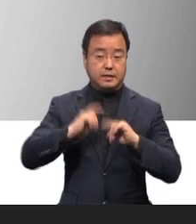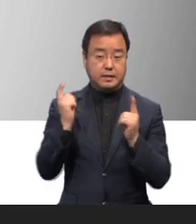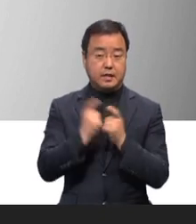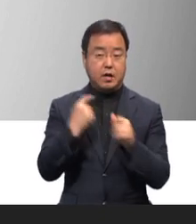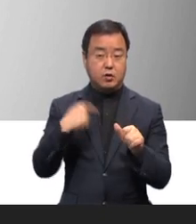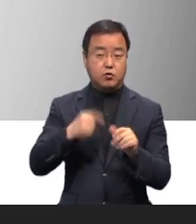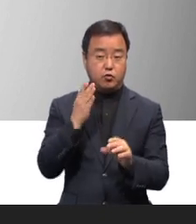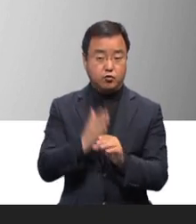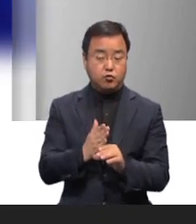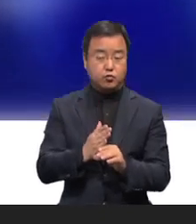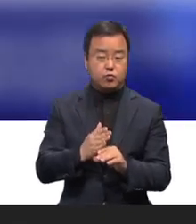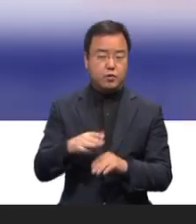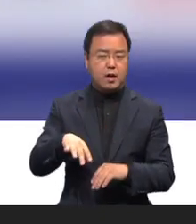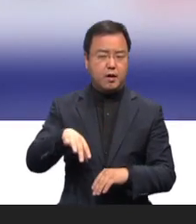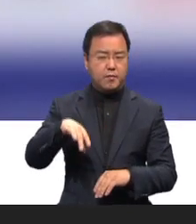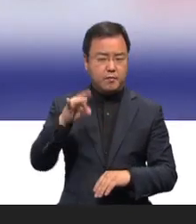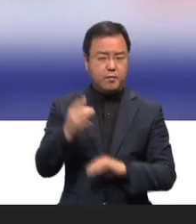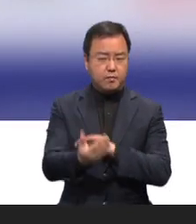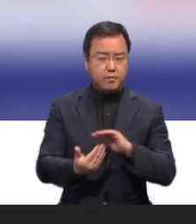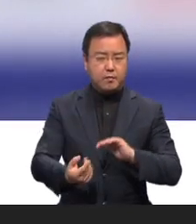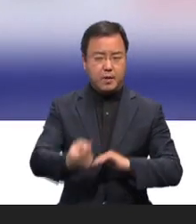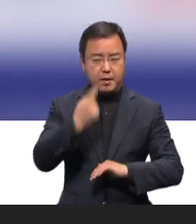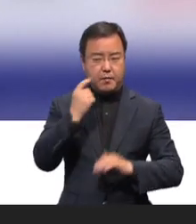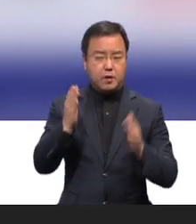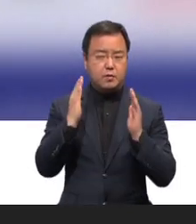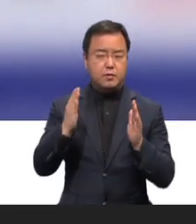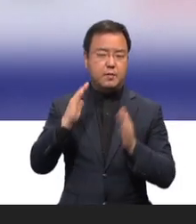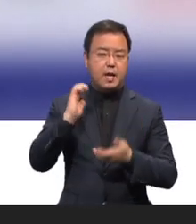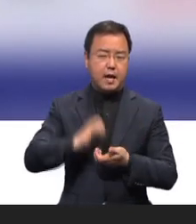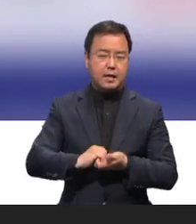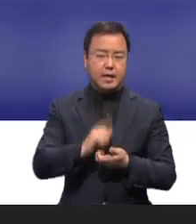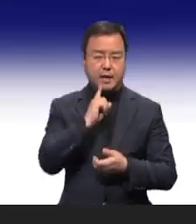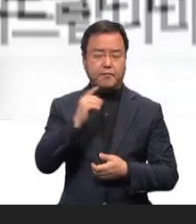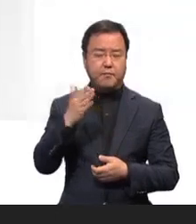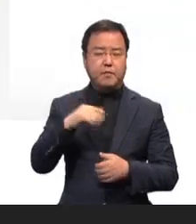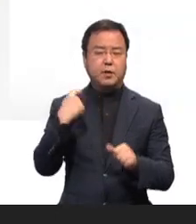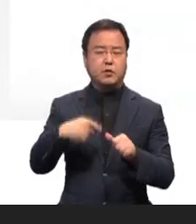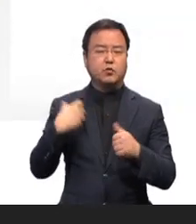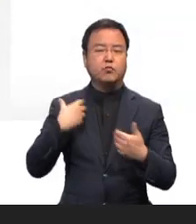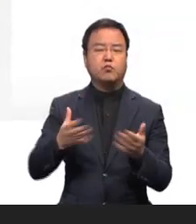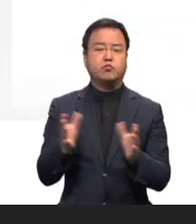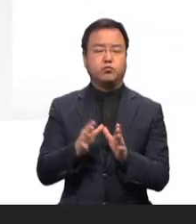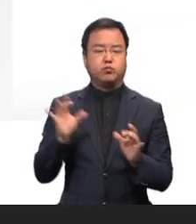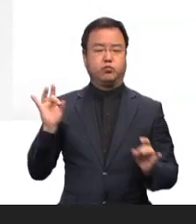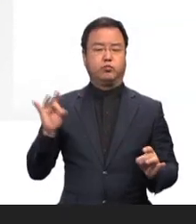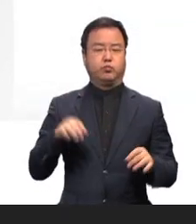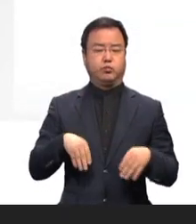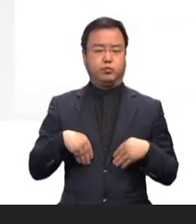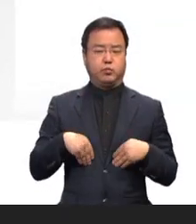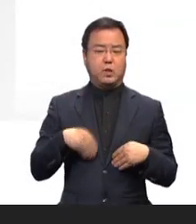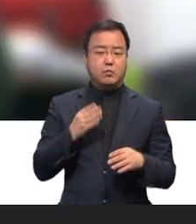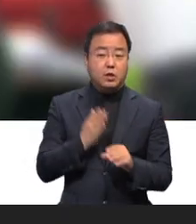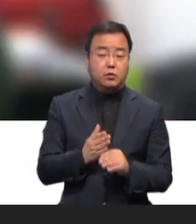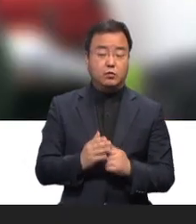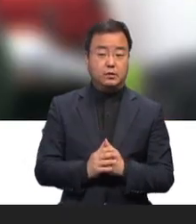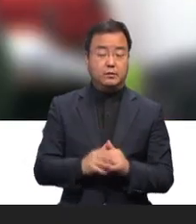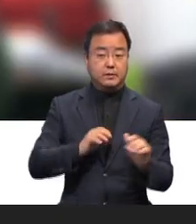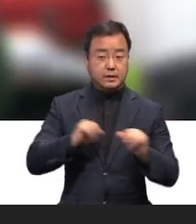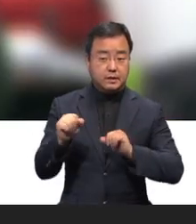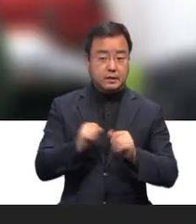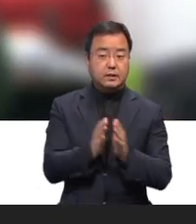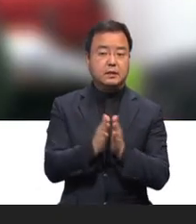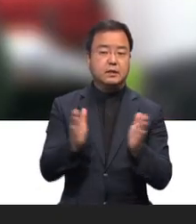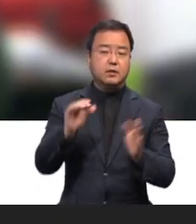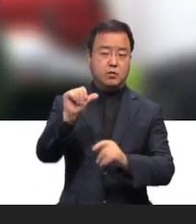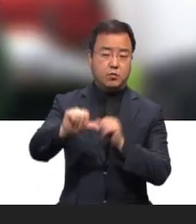건 허용되는 점도 한계로 지적돼 왔지만 교육 뿐 법개정 의 사실상 손을 놓은 상태입니다 시행된 지 5년째